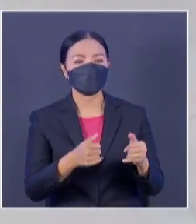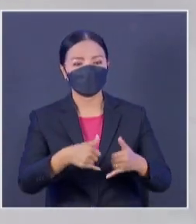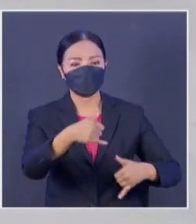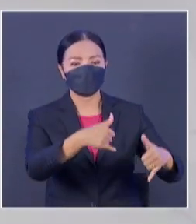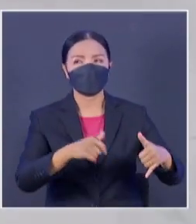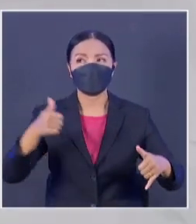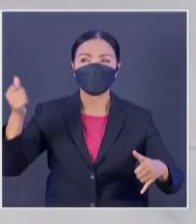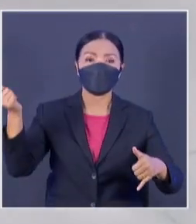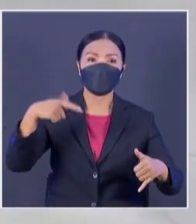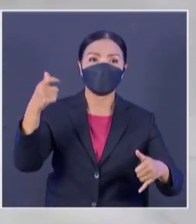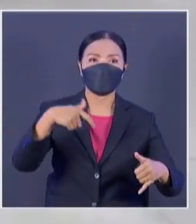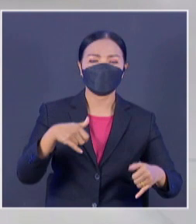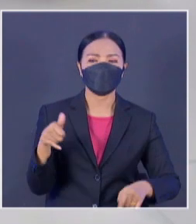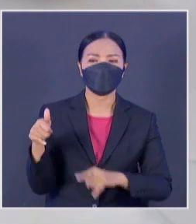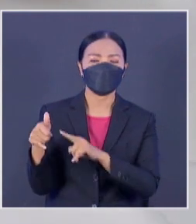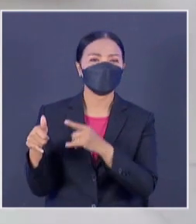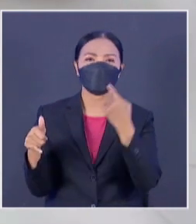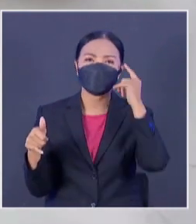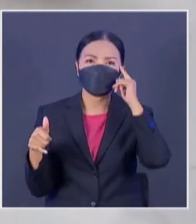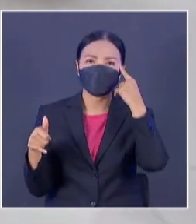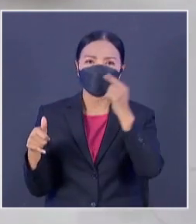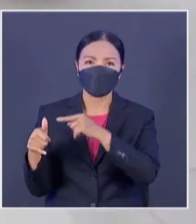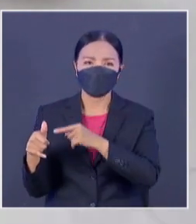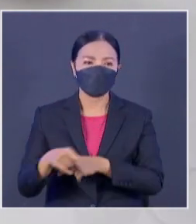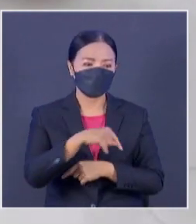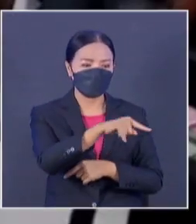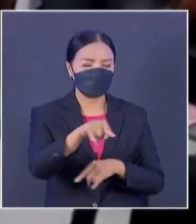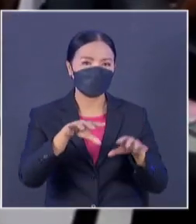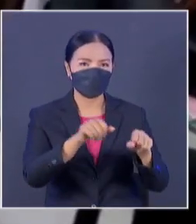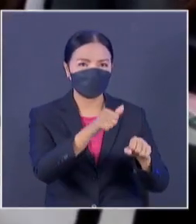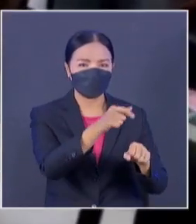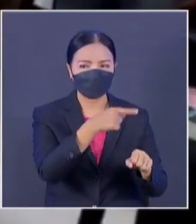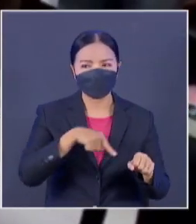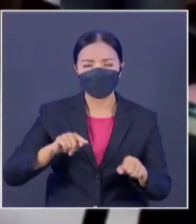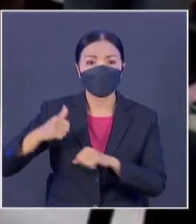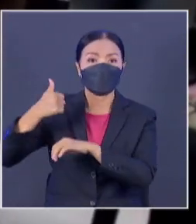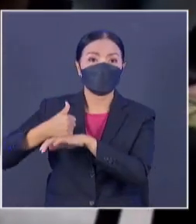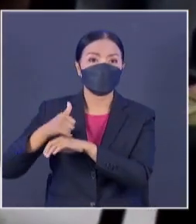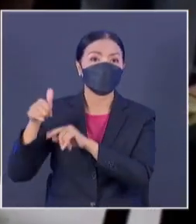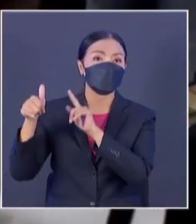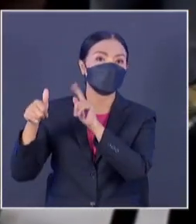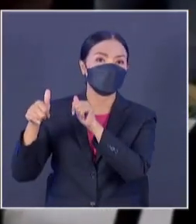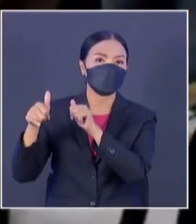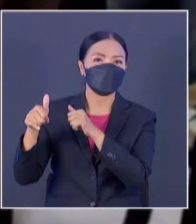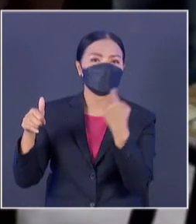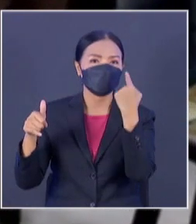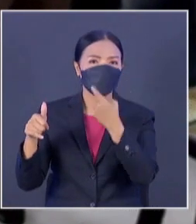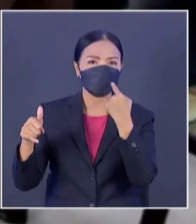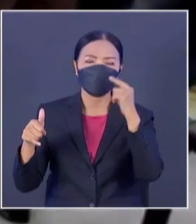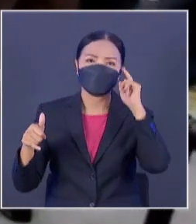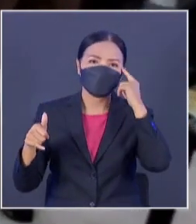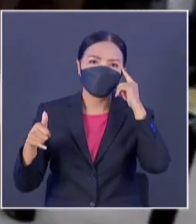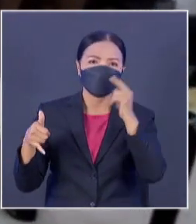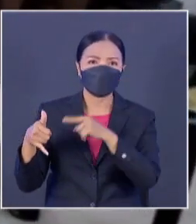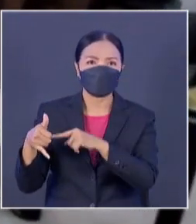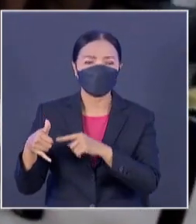อยที่เป็นพนักงานที่เป็นเจ้าหน้าที่เป็นผู้ปฏิบัติงานแต่สาวไปไม่ถึงนายทุนไปไม่ถึงตัวการใหญ่